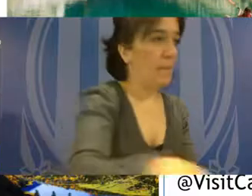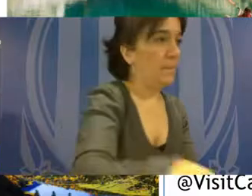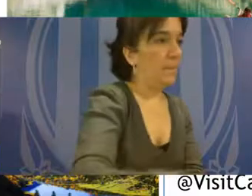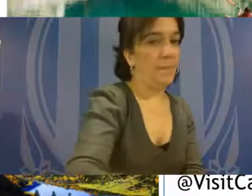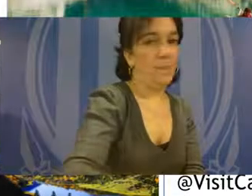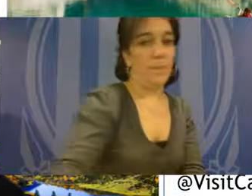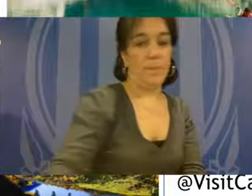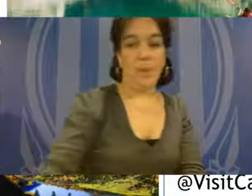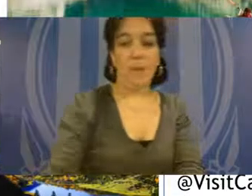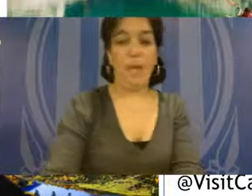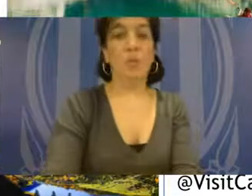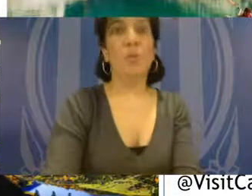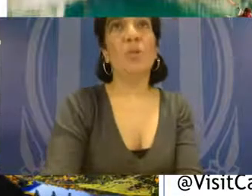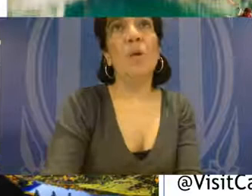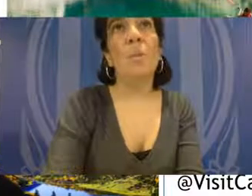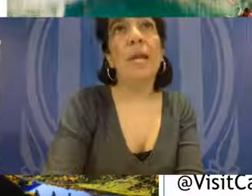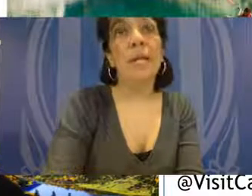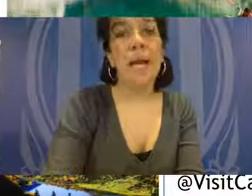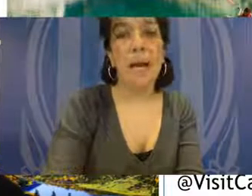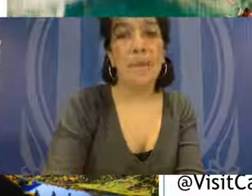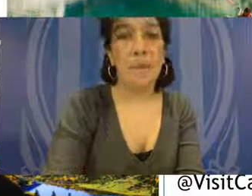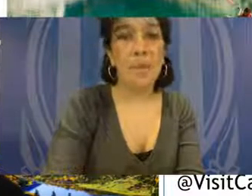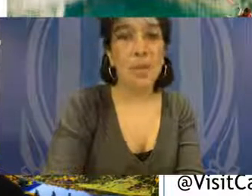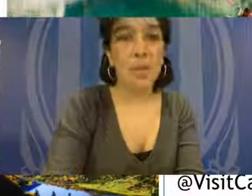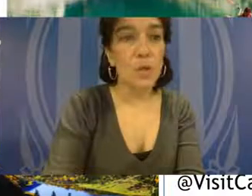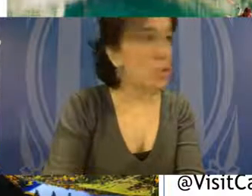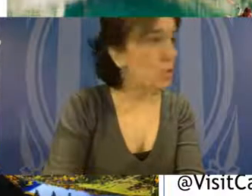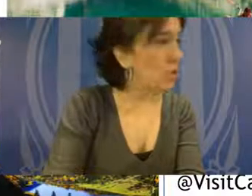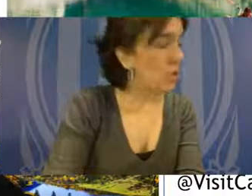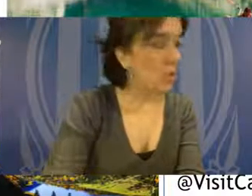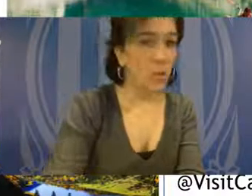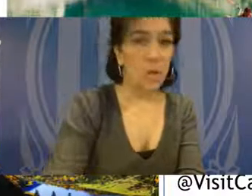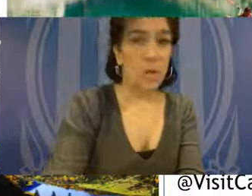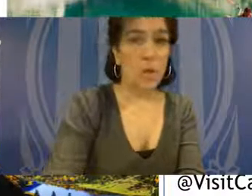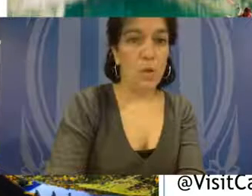Aquí. Us posaré un parell de vídeos.